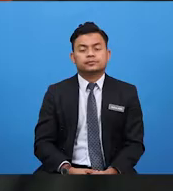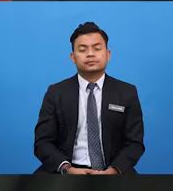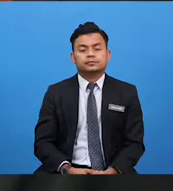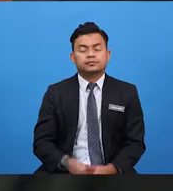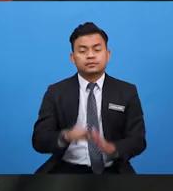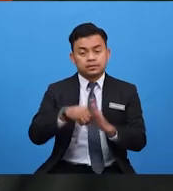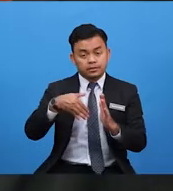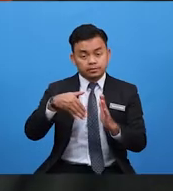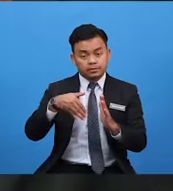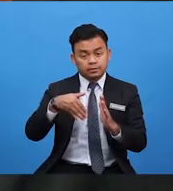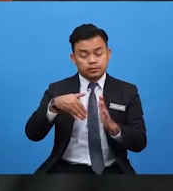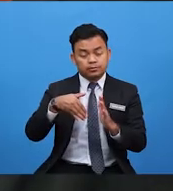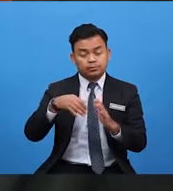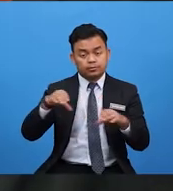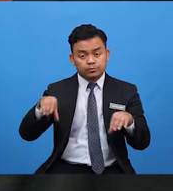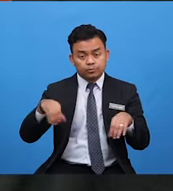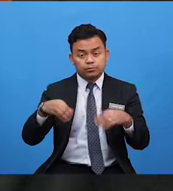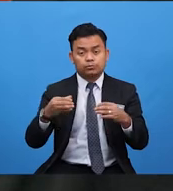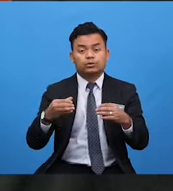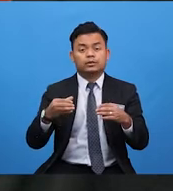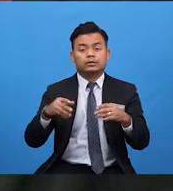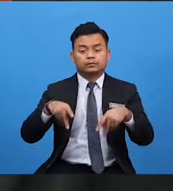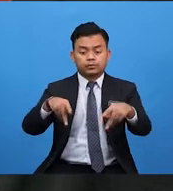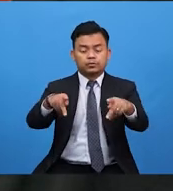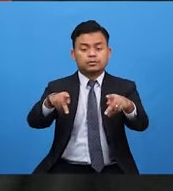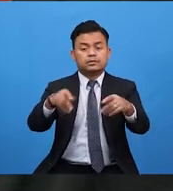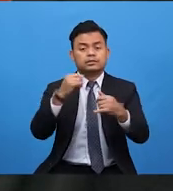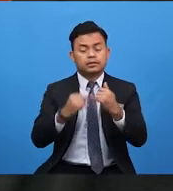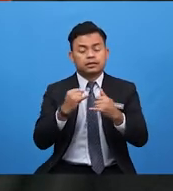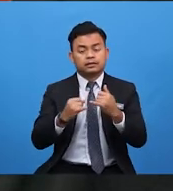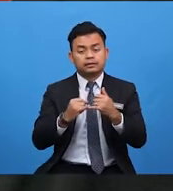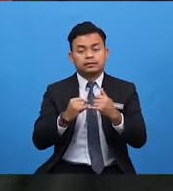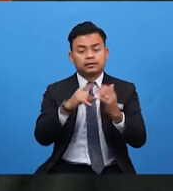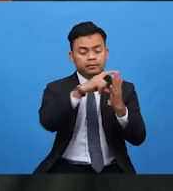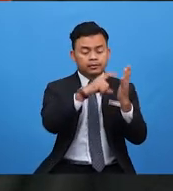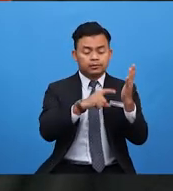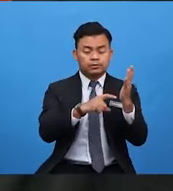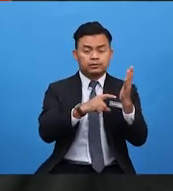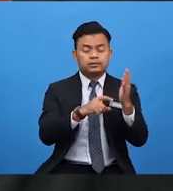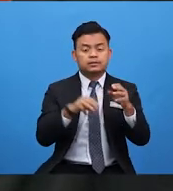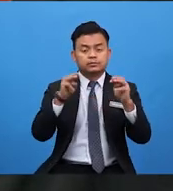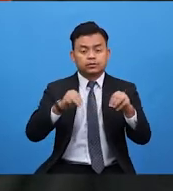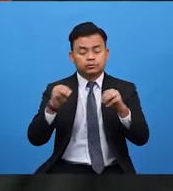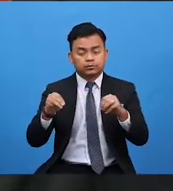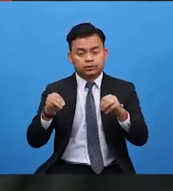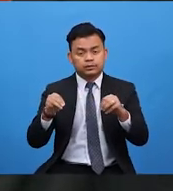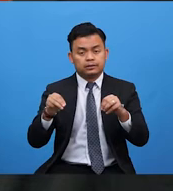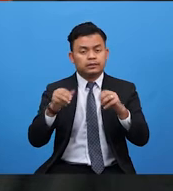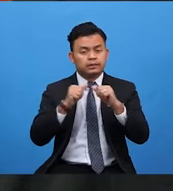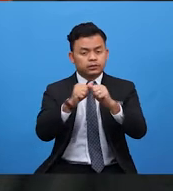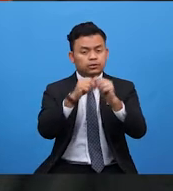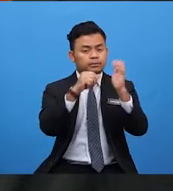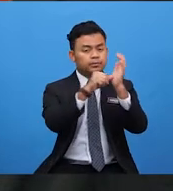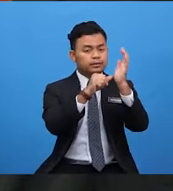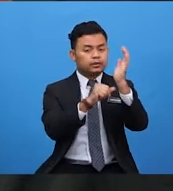Sebelum melakukan proses akhir batik lukis, murid-murid haruslah mematuhi peraturan keselamatan